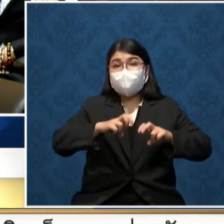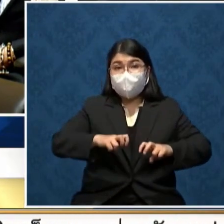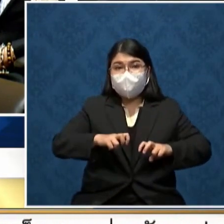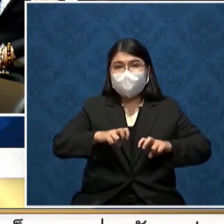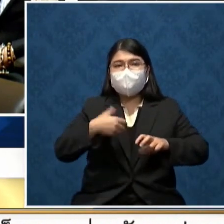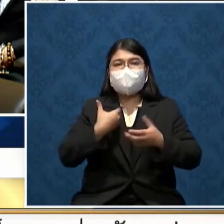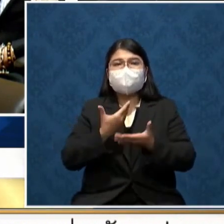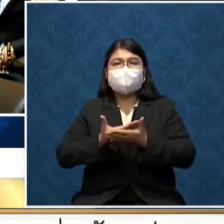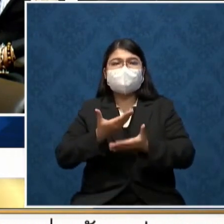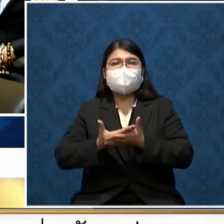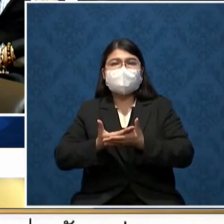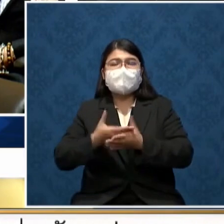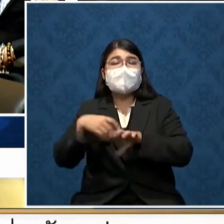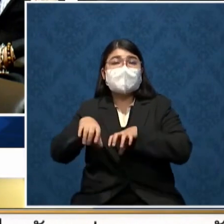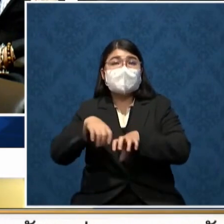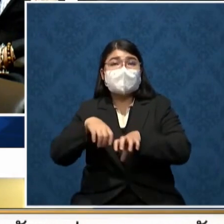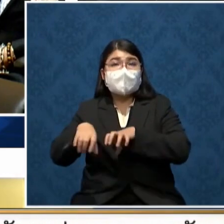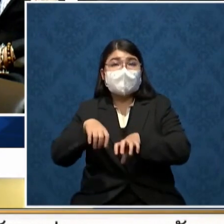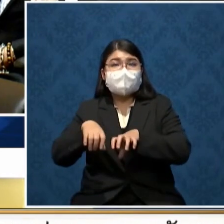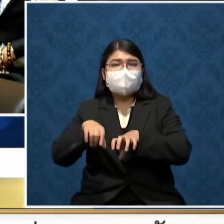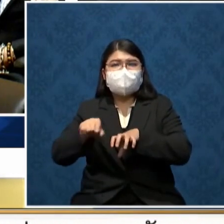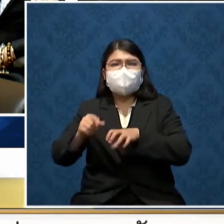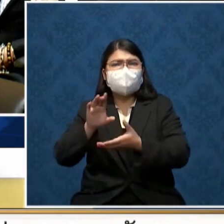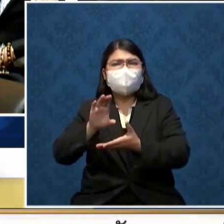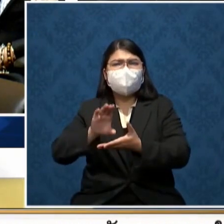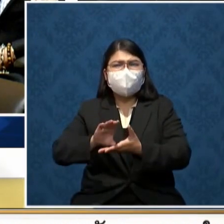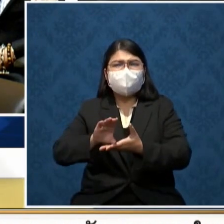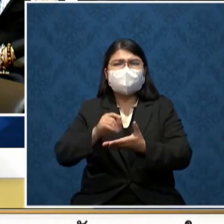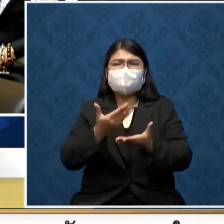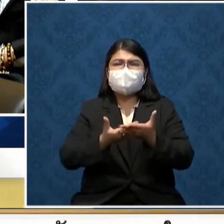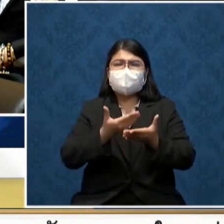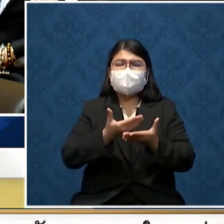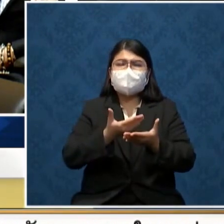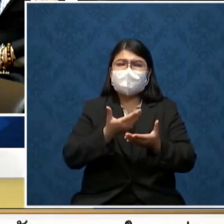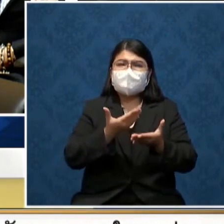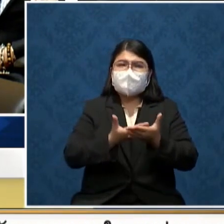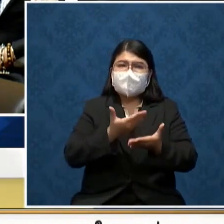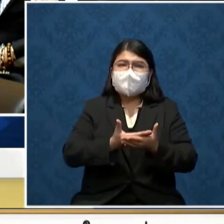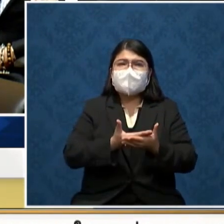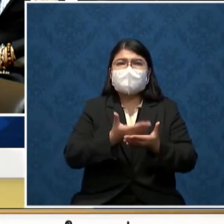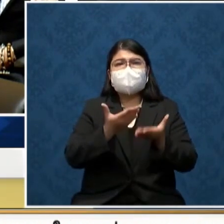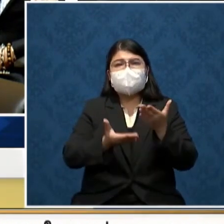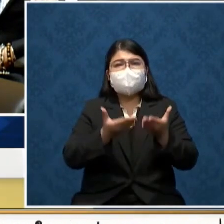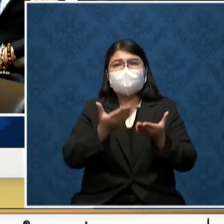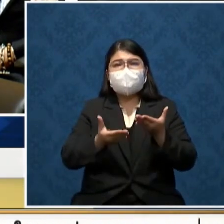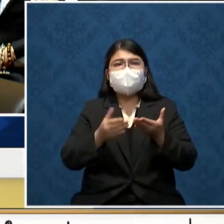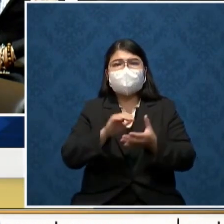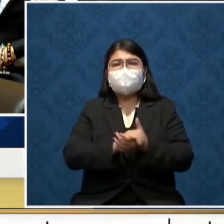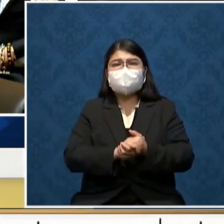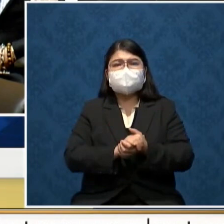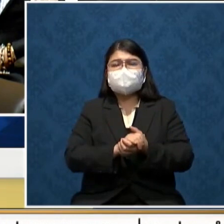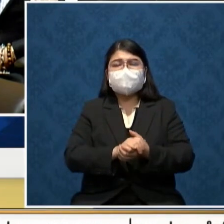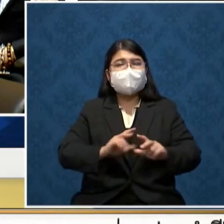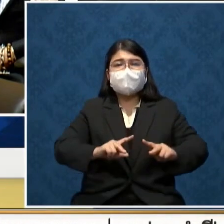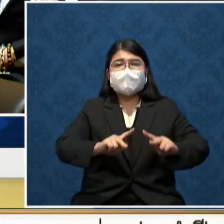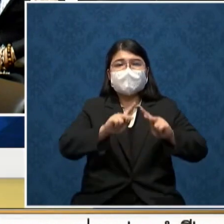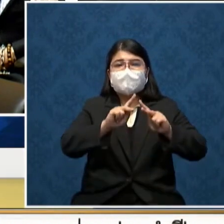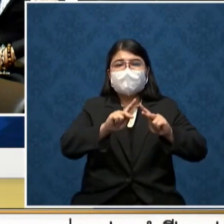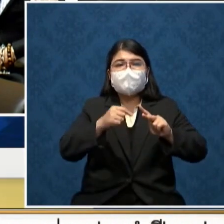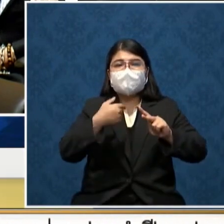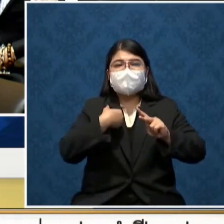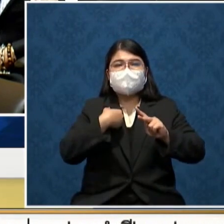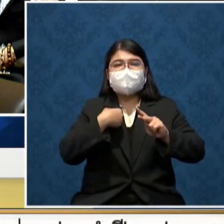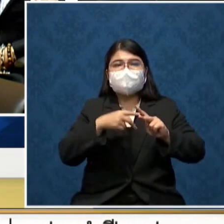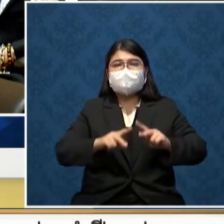งบประมาณไปยังหน่วยรับงบประมาณไม่ว่าจะเป็นหน่วยรับงบประมาณตามปกติในกระทรวงทบวงกรมน